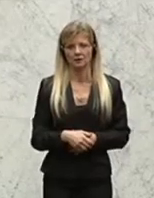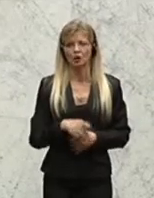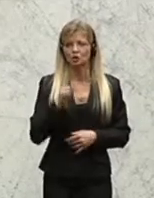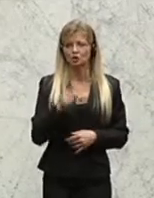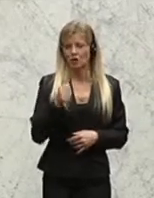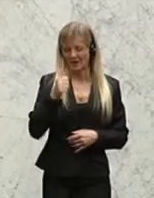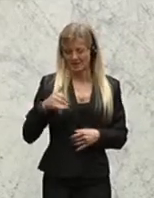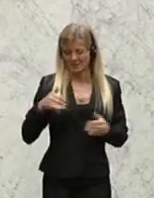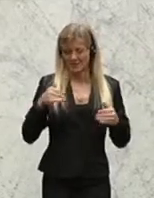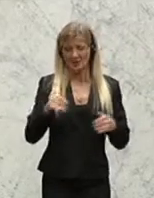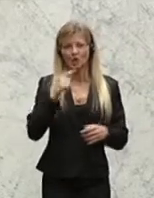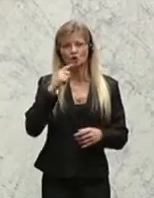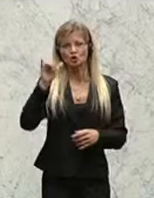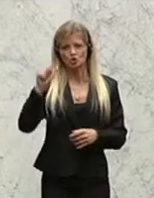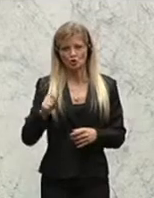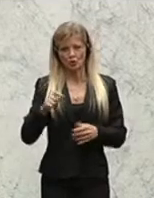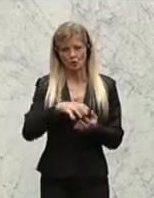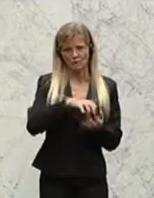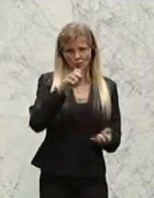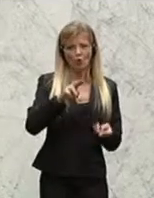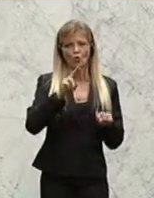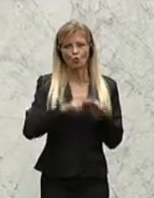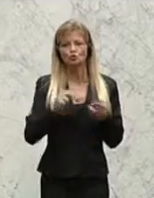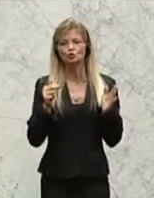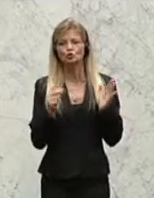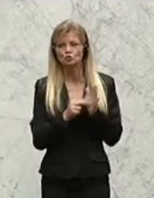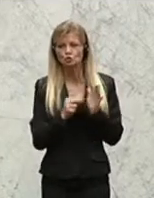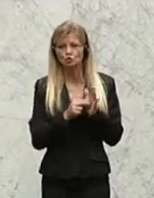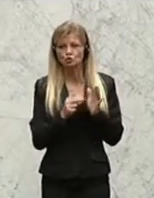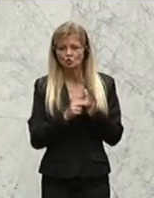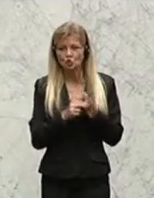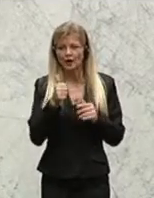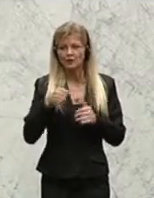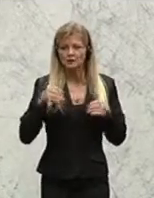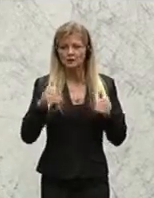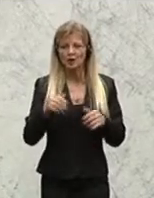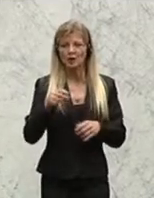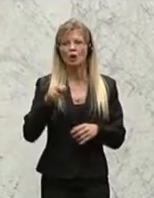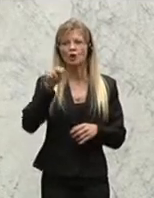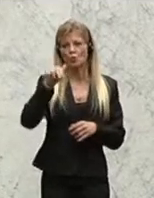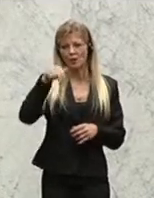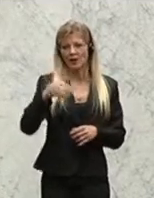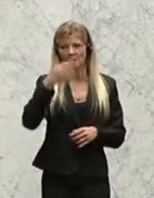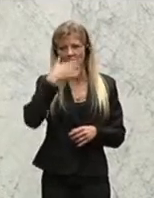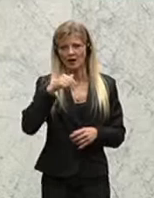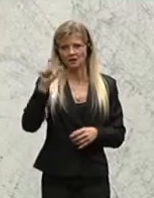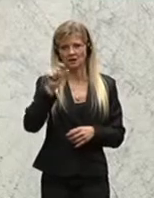einen Syrien-Fonds, MADAT-Fonds, sowie in zusätzliche Mittel für UNHCR und